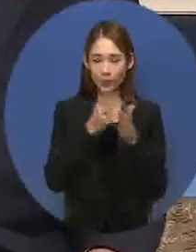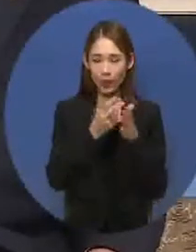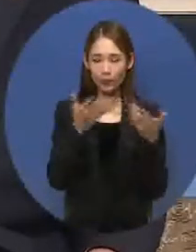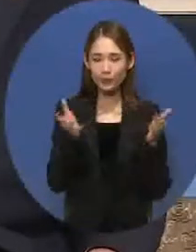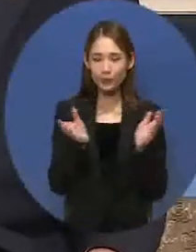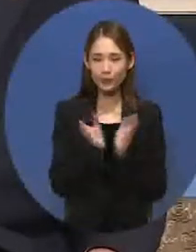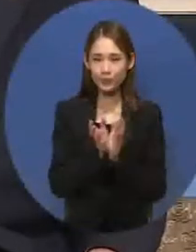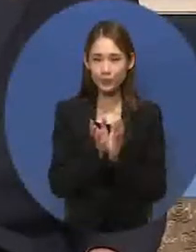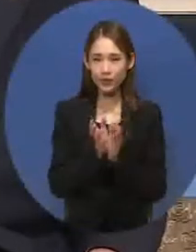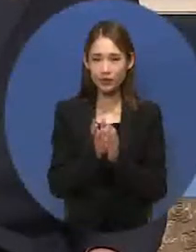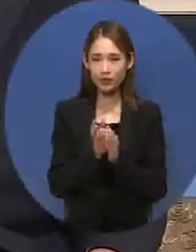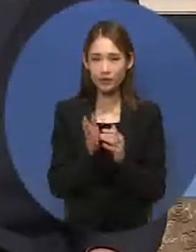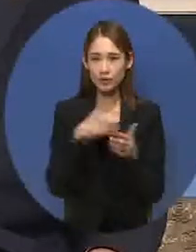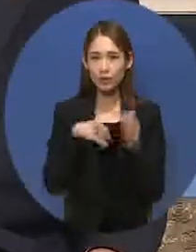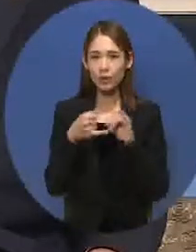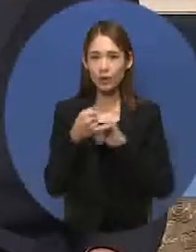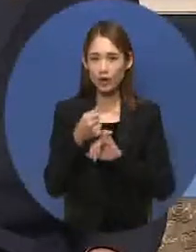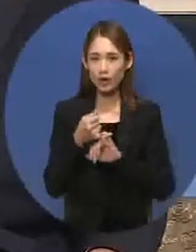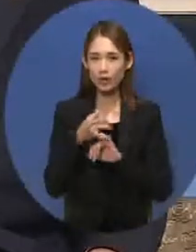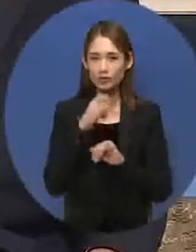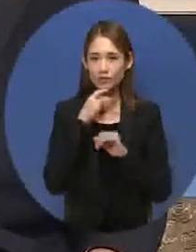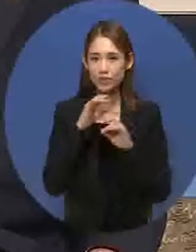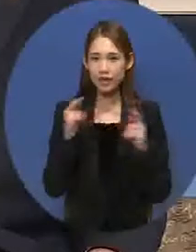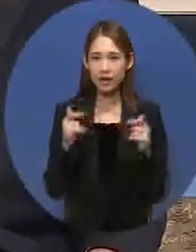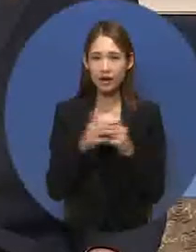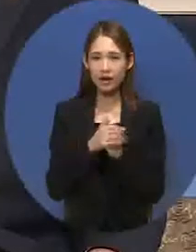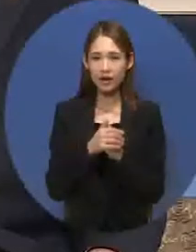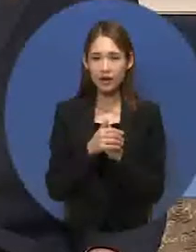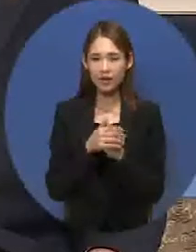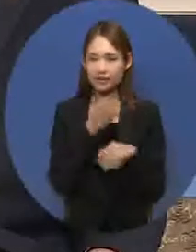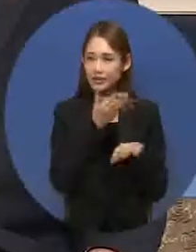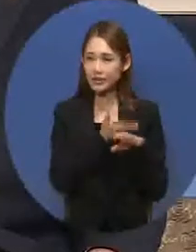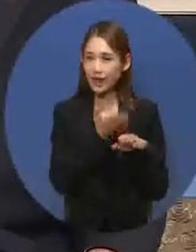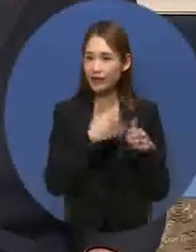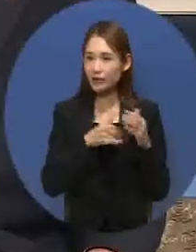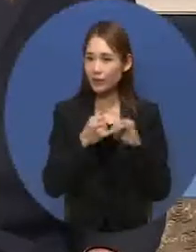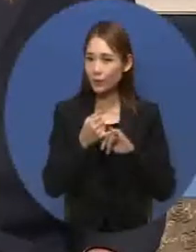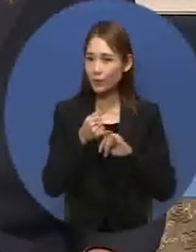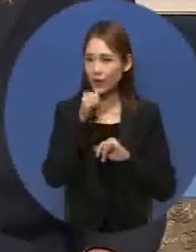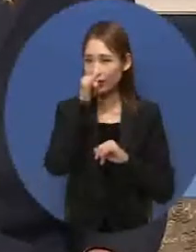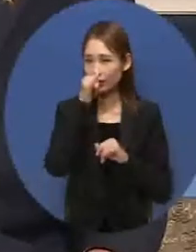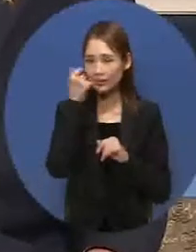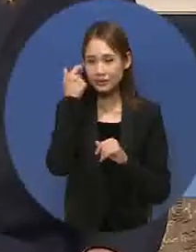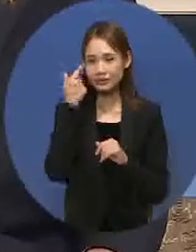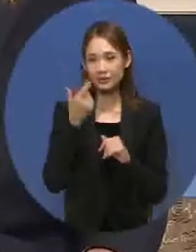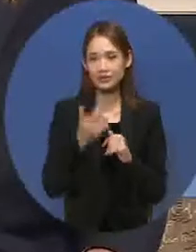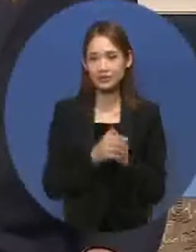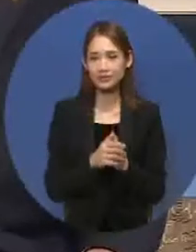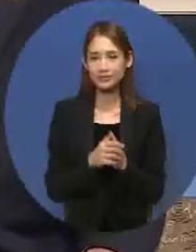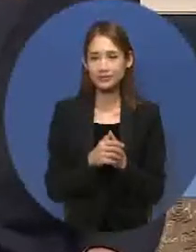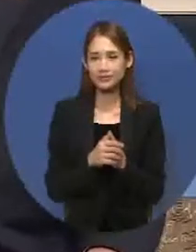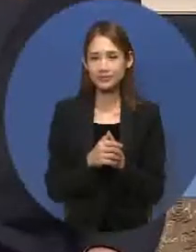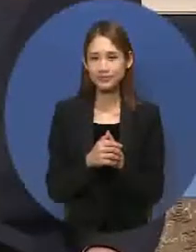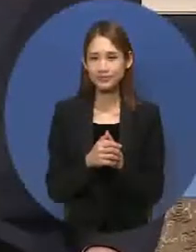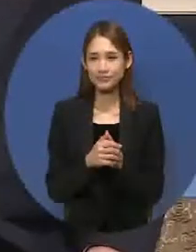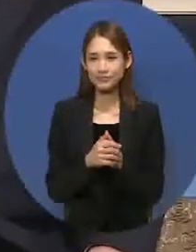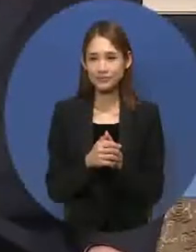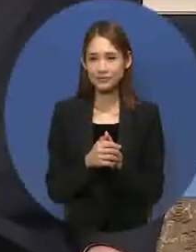법정 단체에 대한 공약뿐만 아니라 혹시 또 다른 공약을 내건 것도